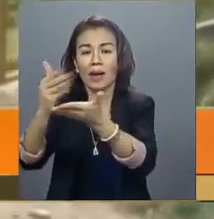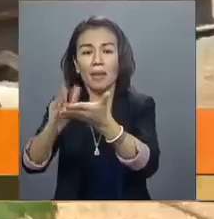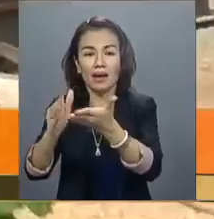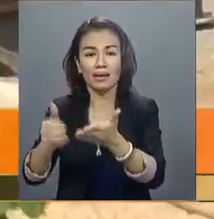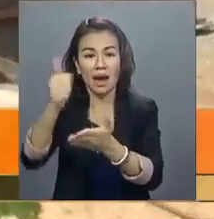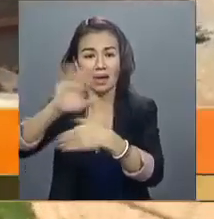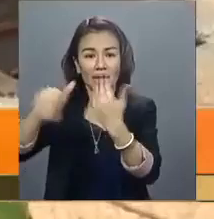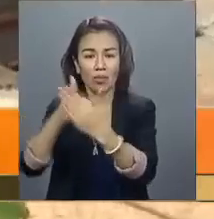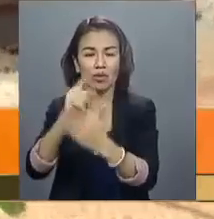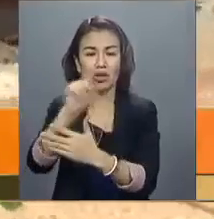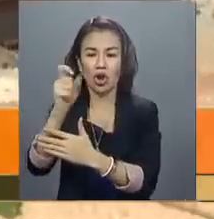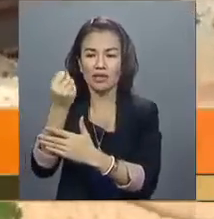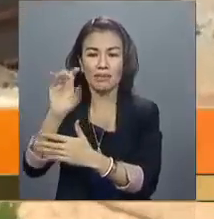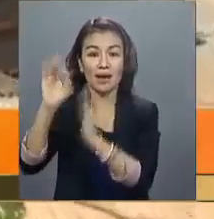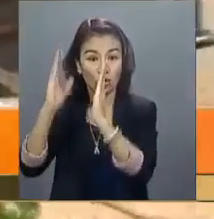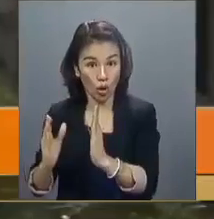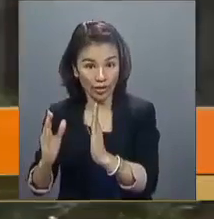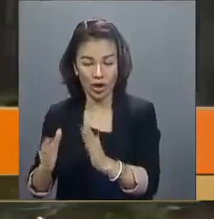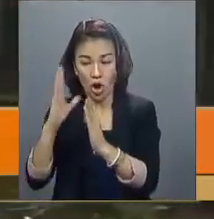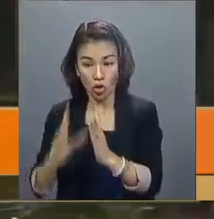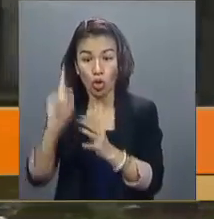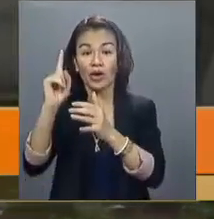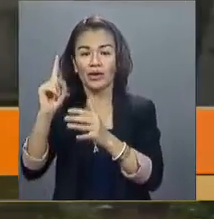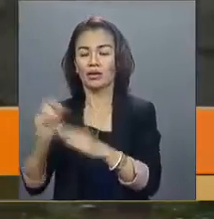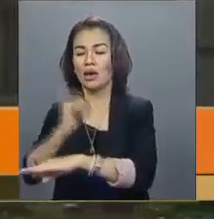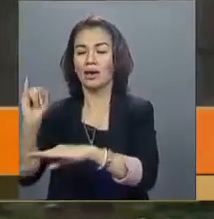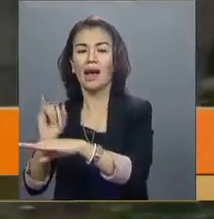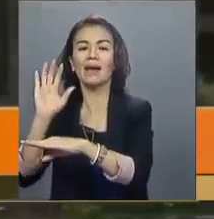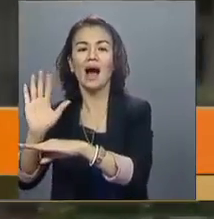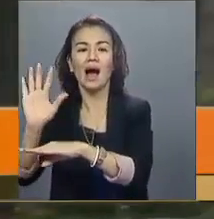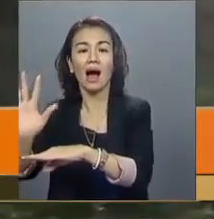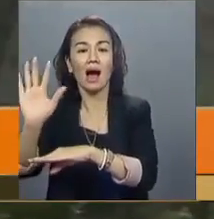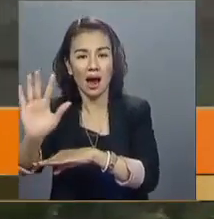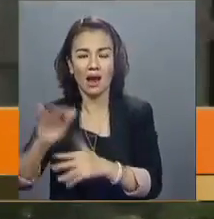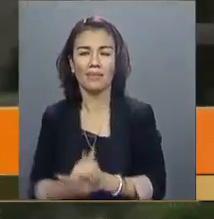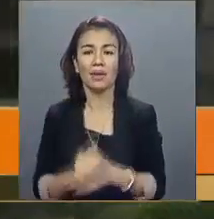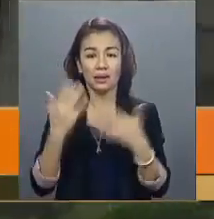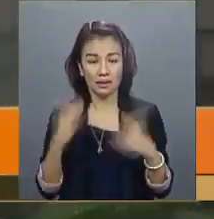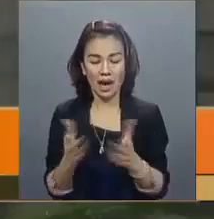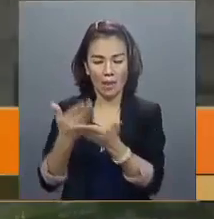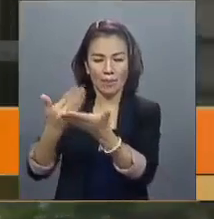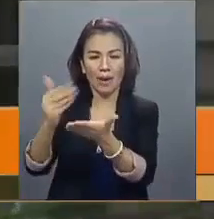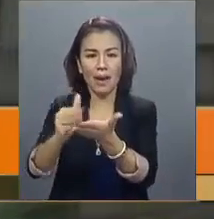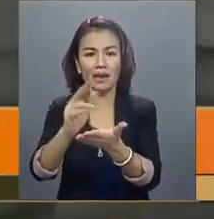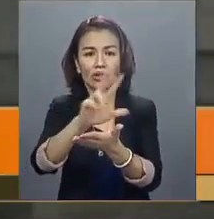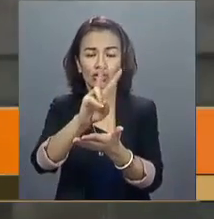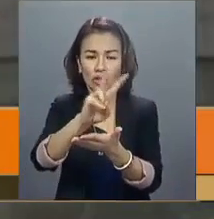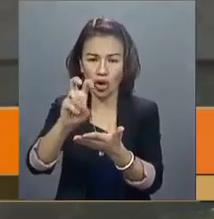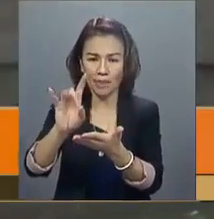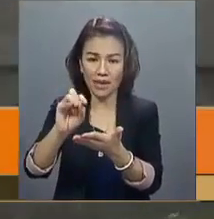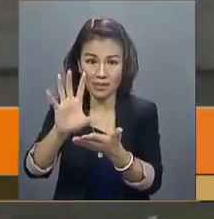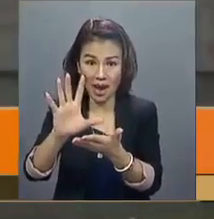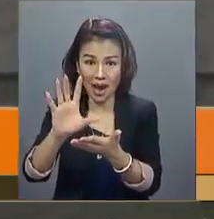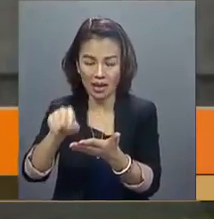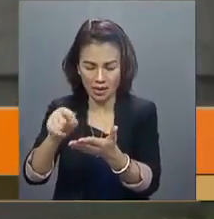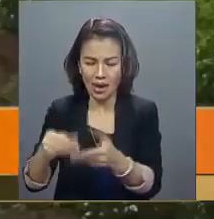จำนวน118รายรายละไม่เกิน5ไร่พร้อมกับจัดสรรที่ดินอีก285ไร่ให้ชาวบ้านจั